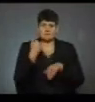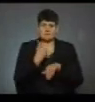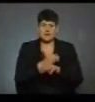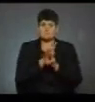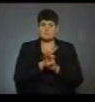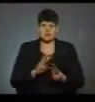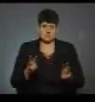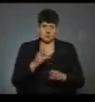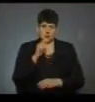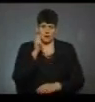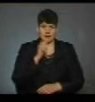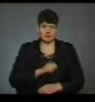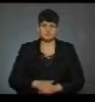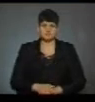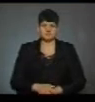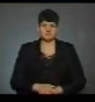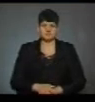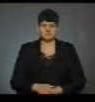цього приводу.